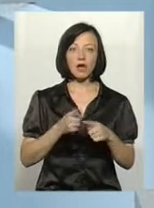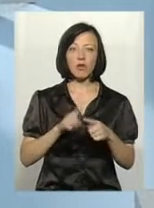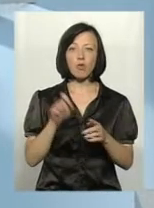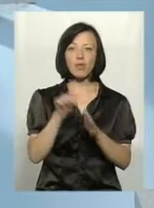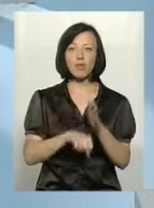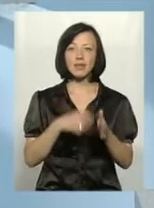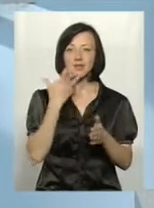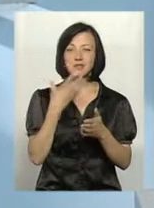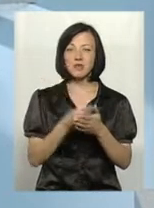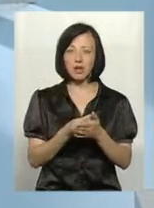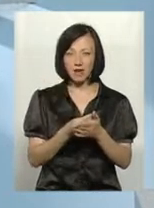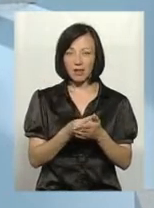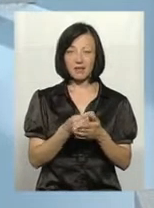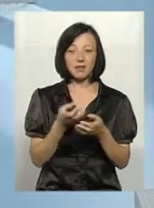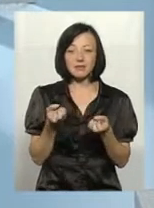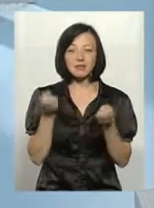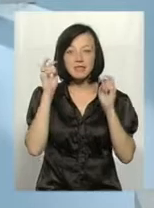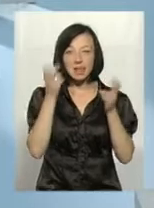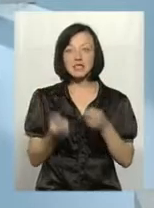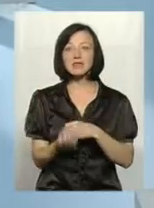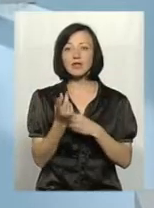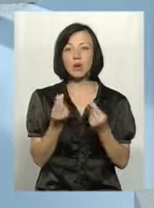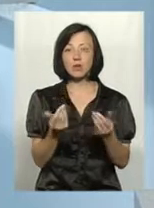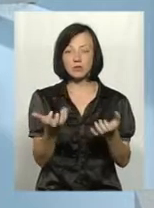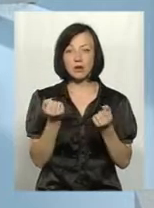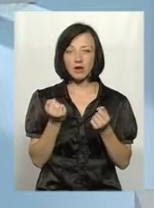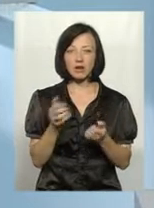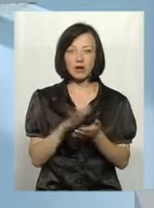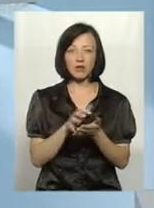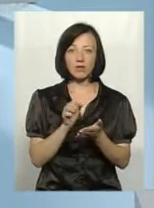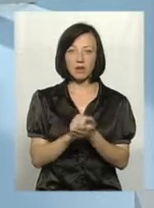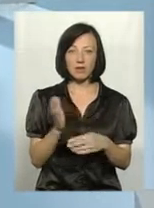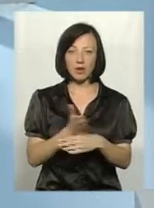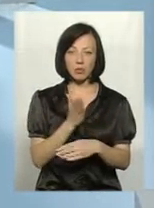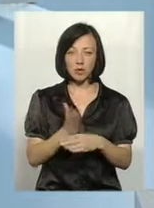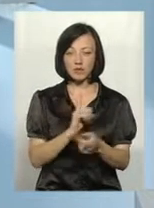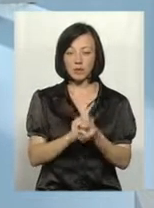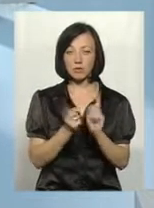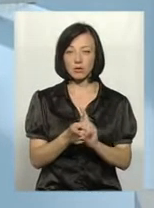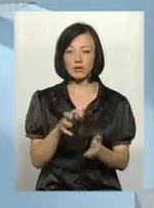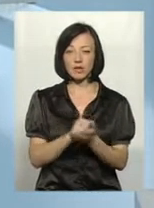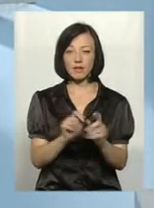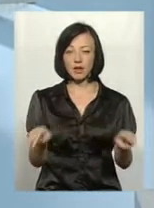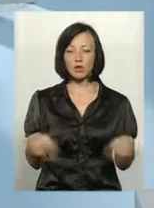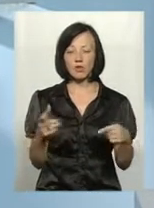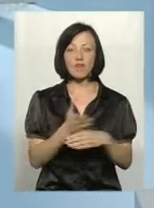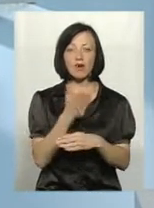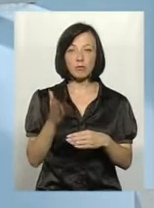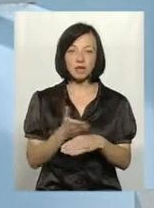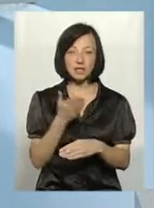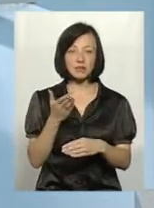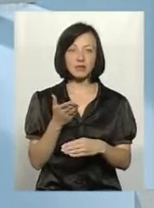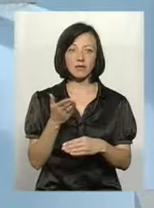100%. Просто вони вже не мають де брати гроші, повністю угроблено виробництво, і замість того, щоб займатися відновленням виробництва,